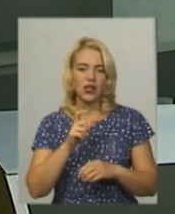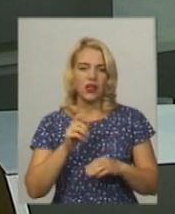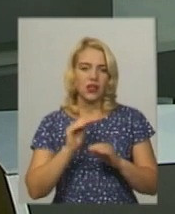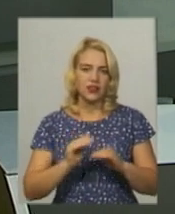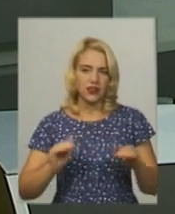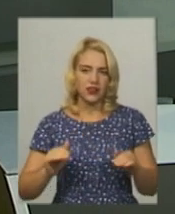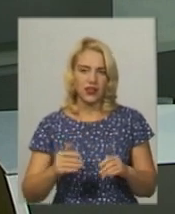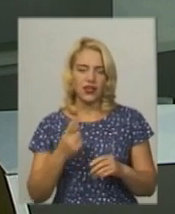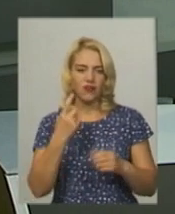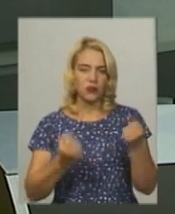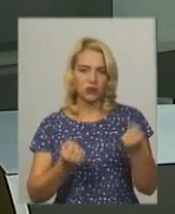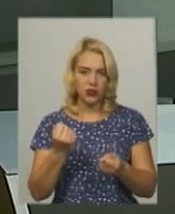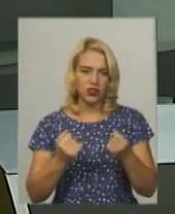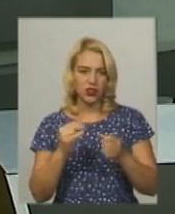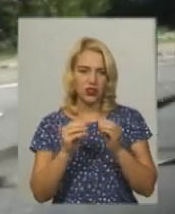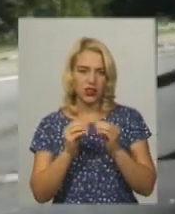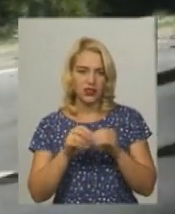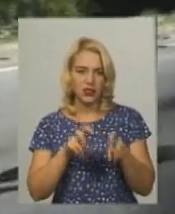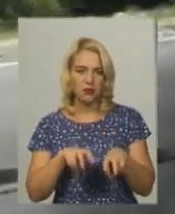легковика та 10 пасажирів маршрутки.